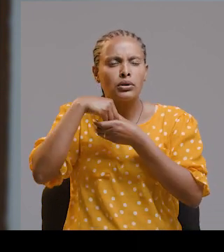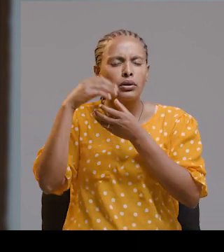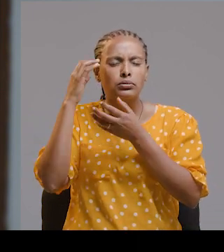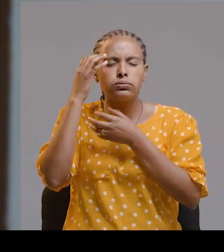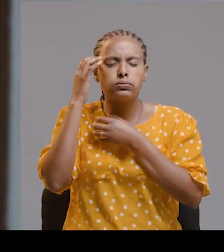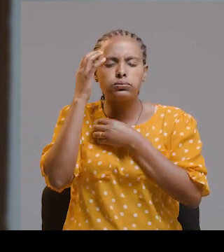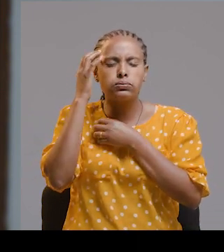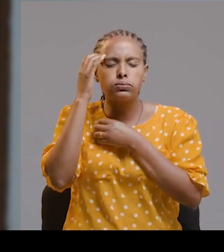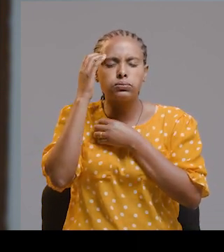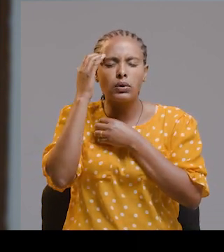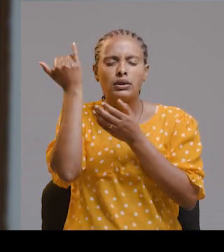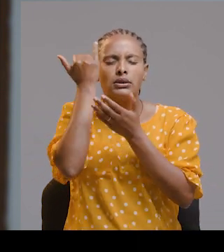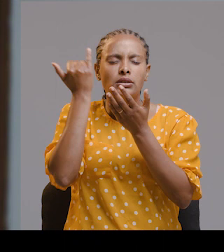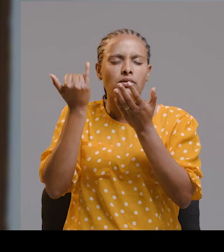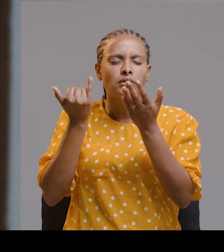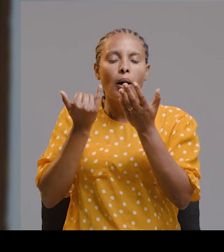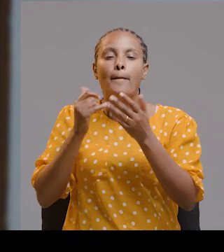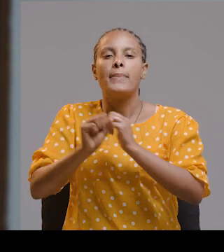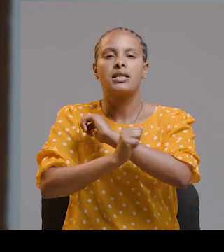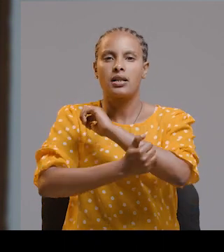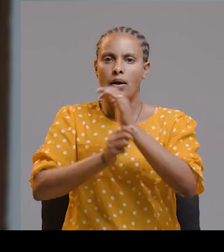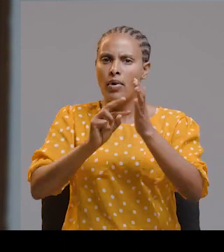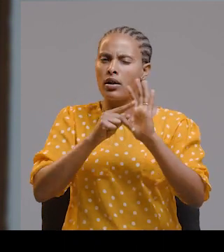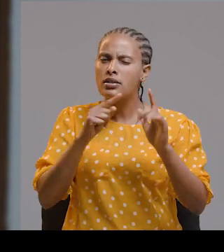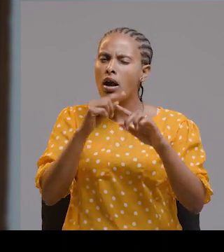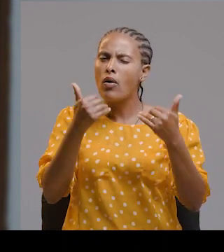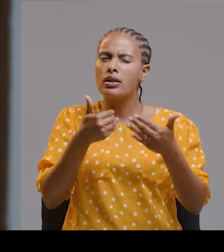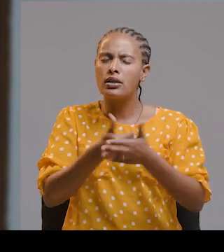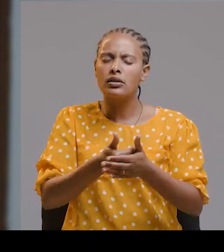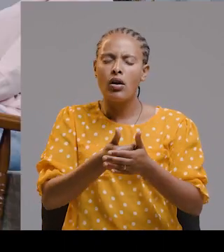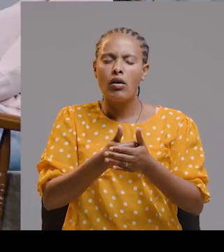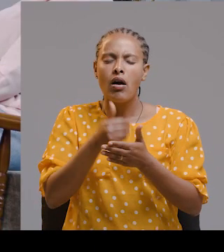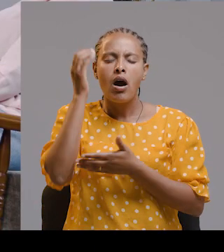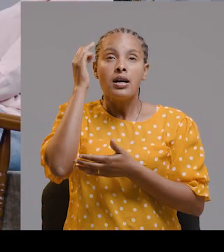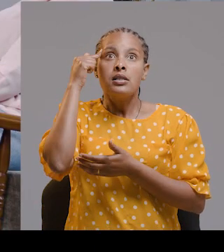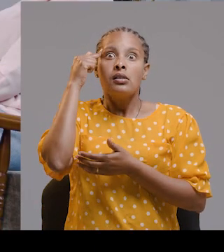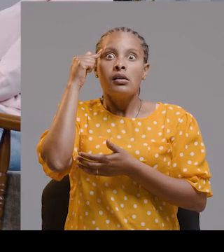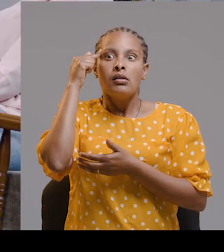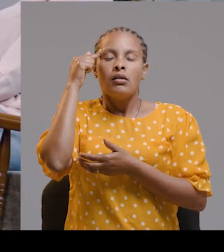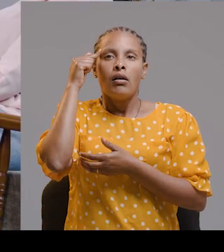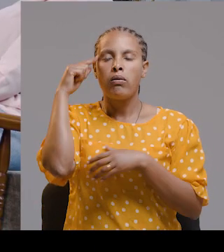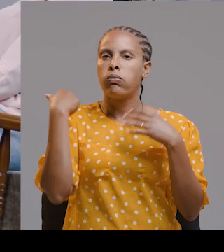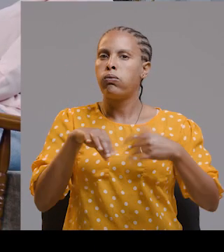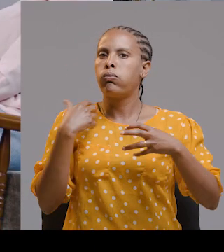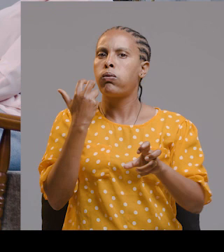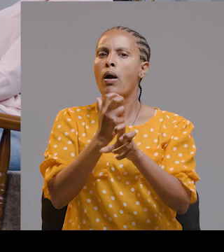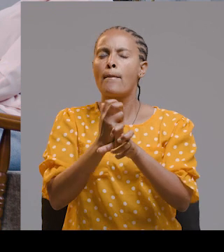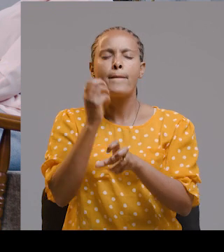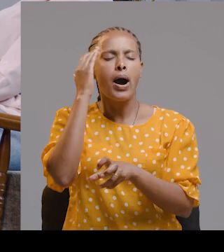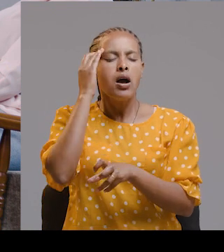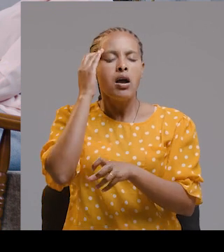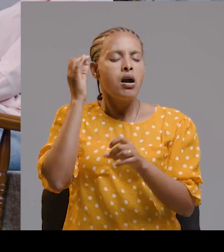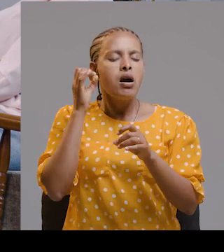እንትን ባለው በሳለው ምስል መሰረት ማለት ነው ስቲል ልንረበሽ ስቲል የትሮማ